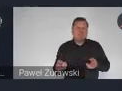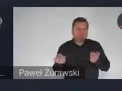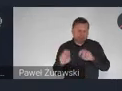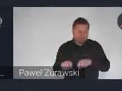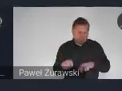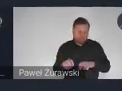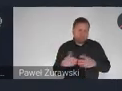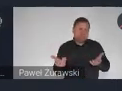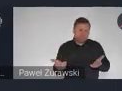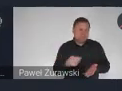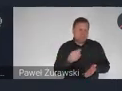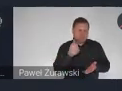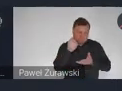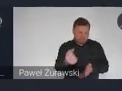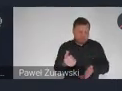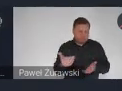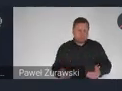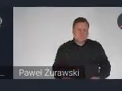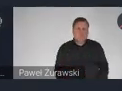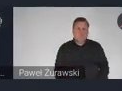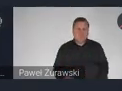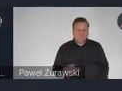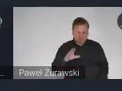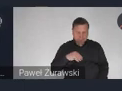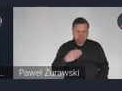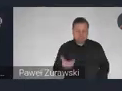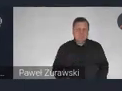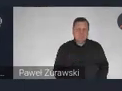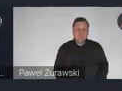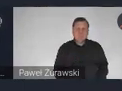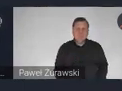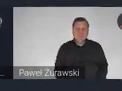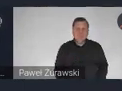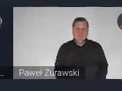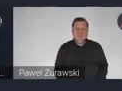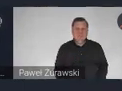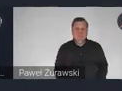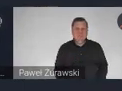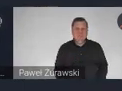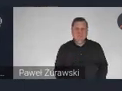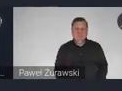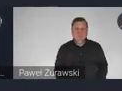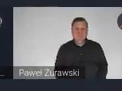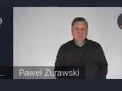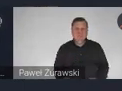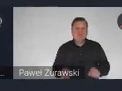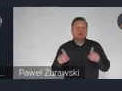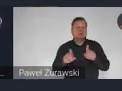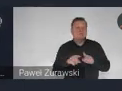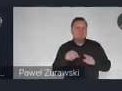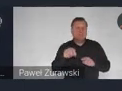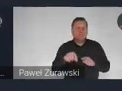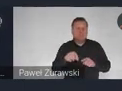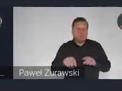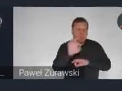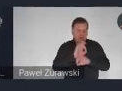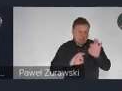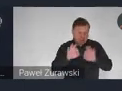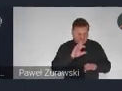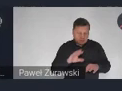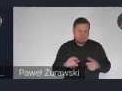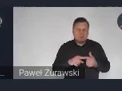meble potrzebne właśnie detale jak również przeprowadzić w nich zarówno remont